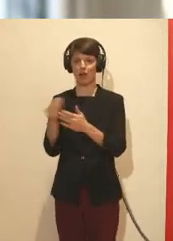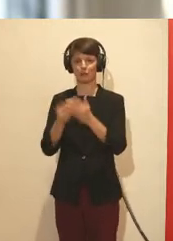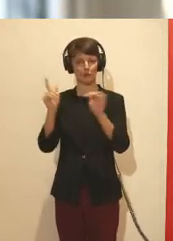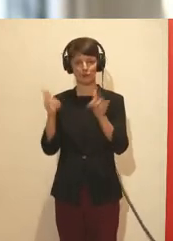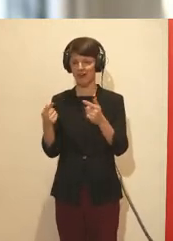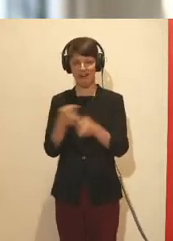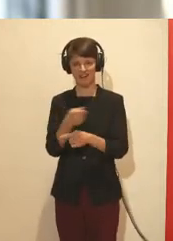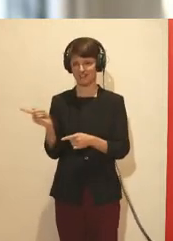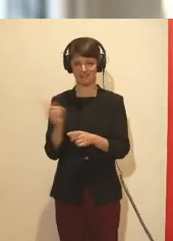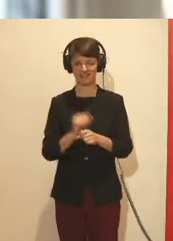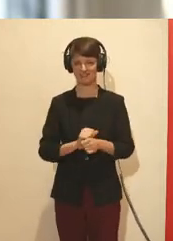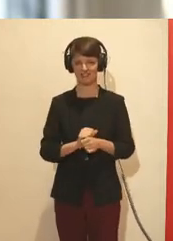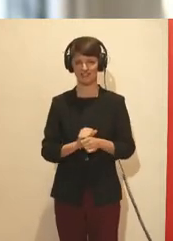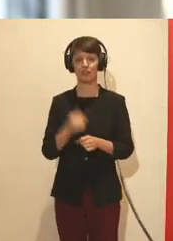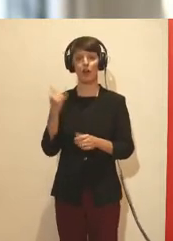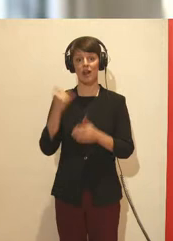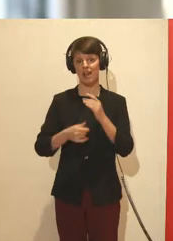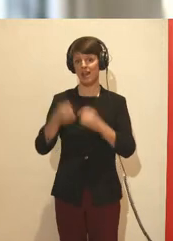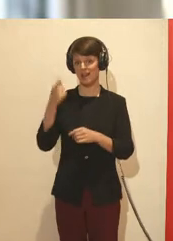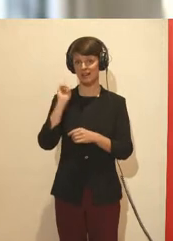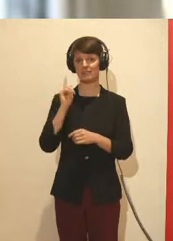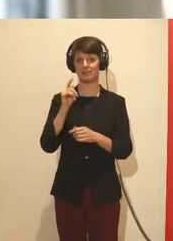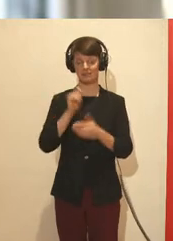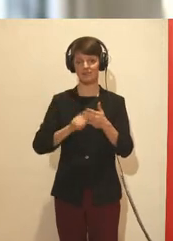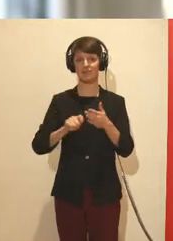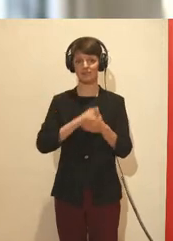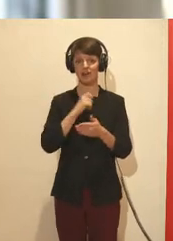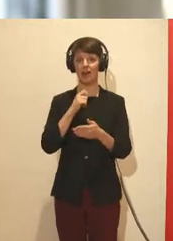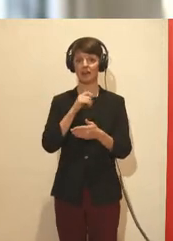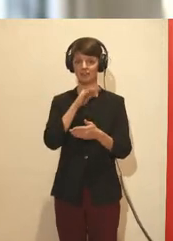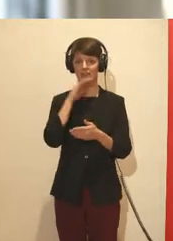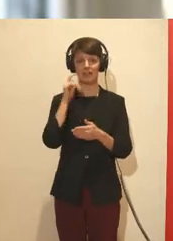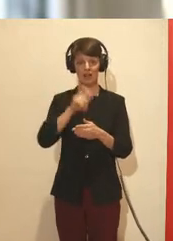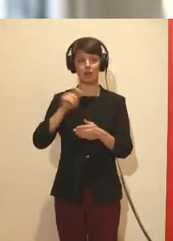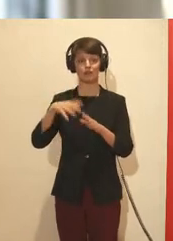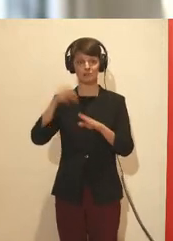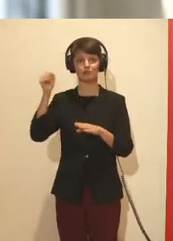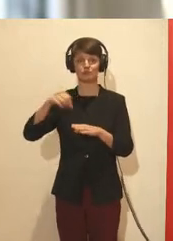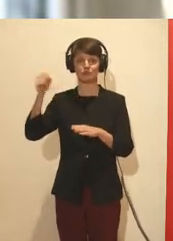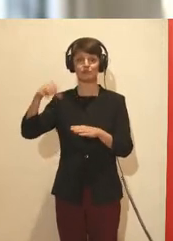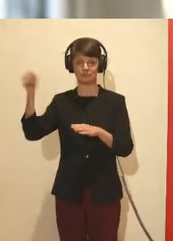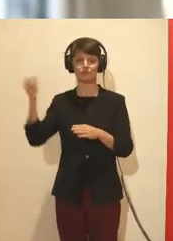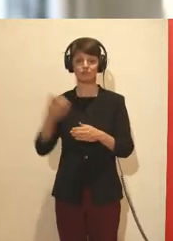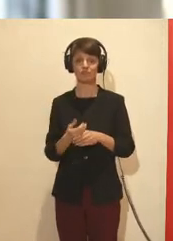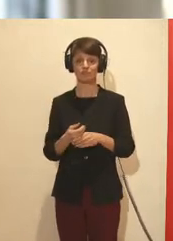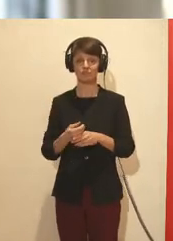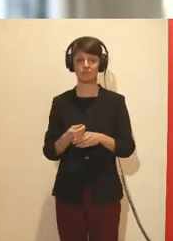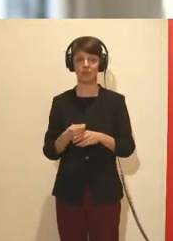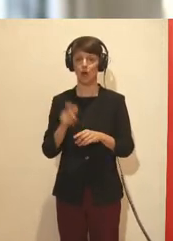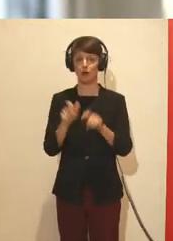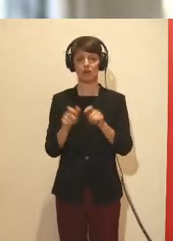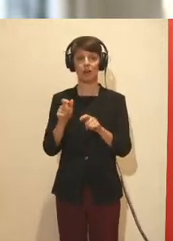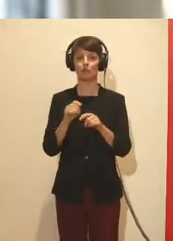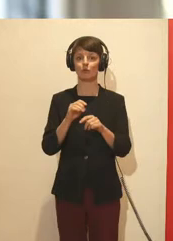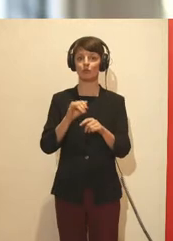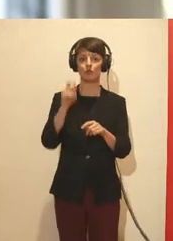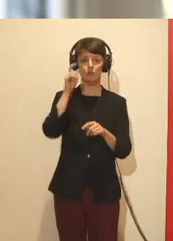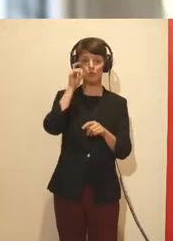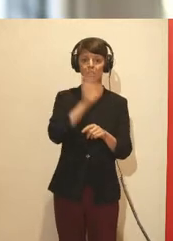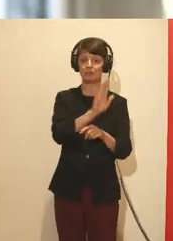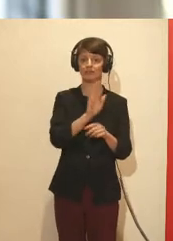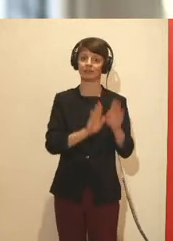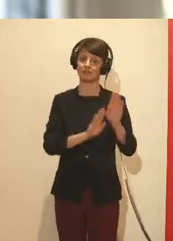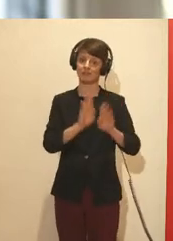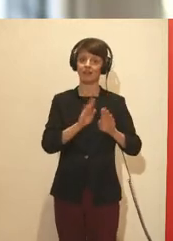bei den letzten wahlen wieder viele leute gekommen hat obwohl die banken